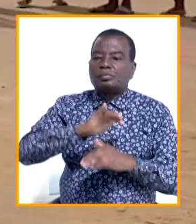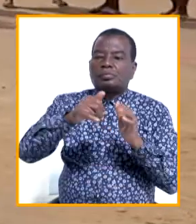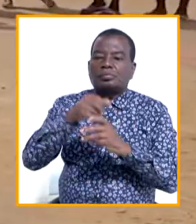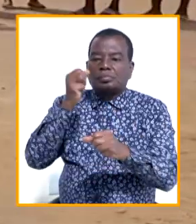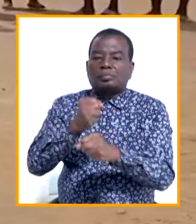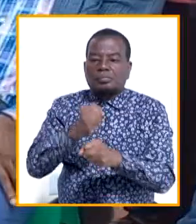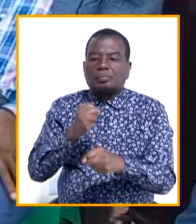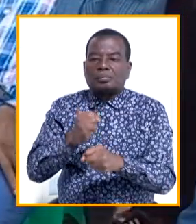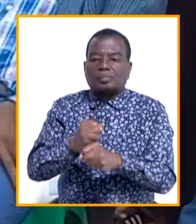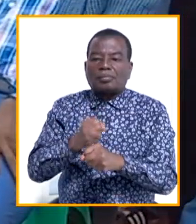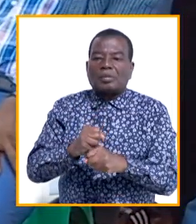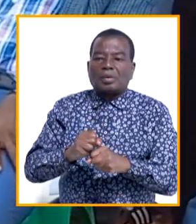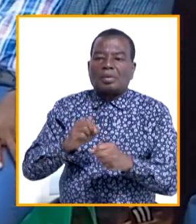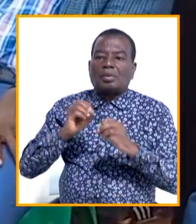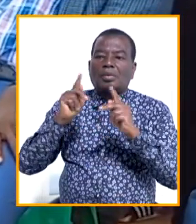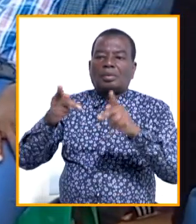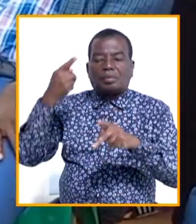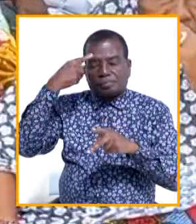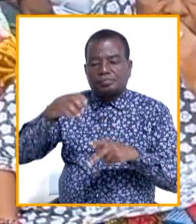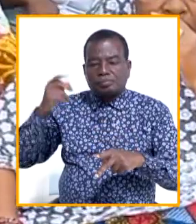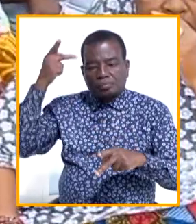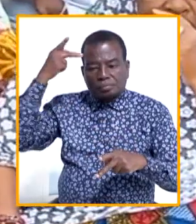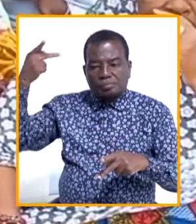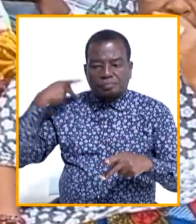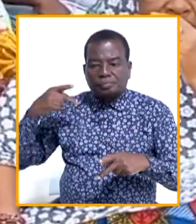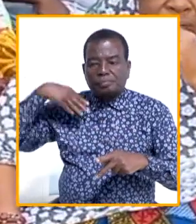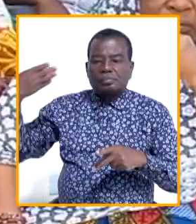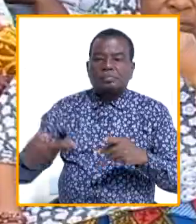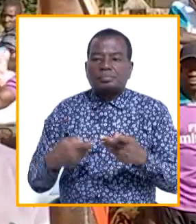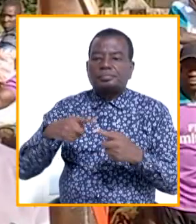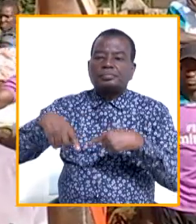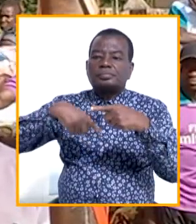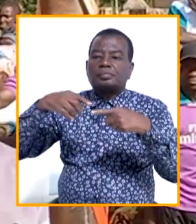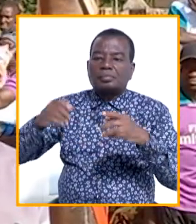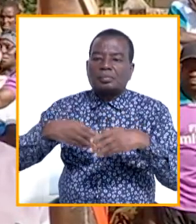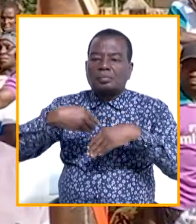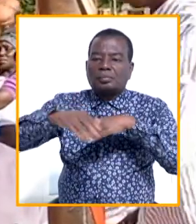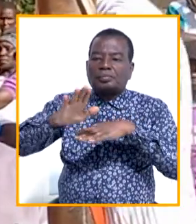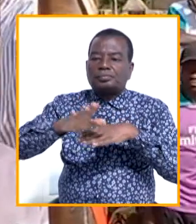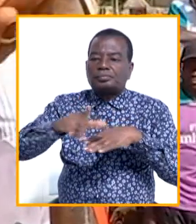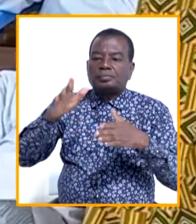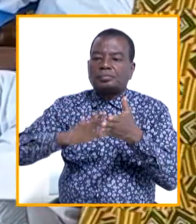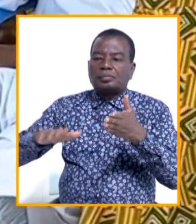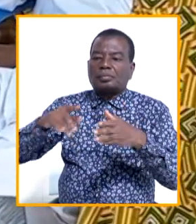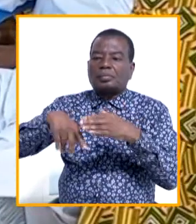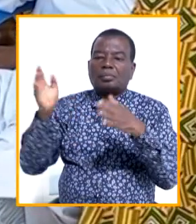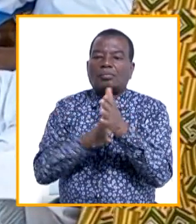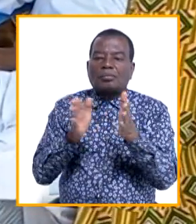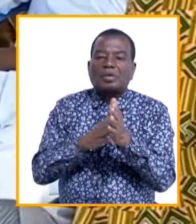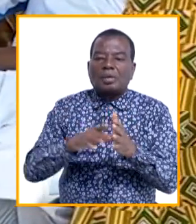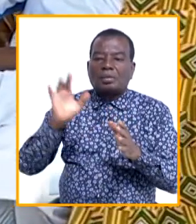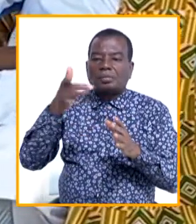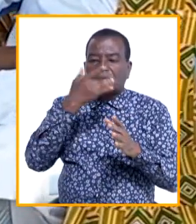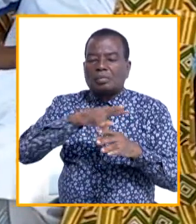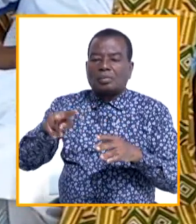des populations de occasion pour le préfet de Madinani de les inviter à scolariser les enfants en âge d'aller à l'école grâce à vous